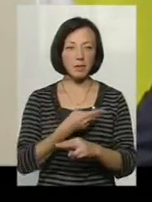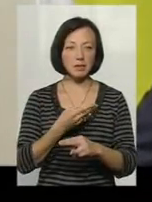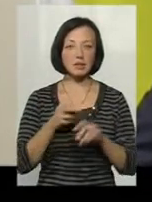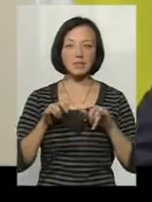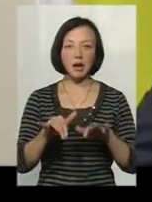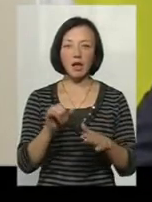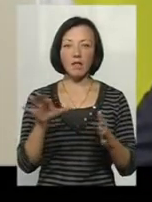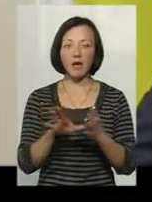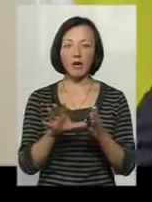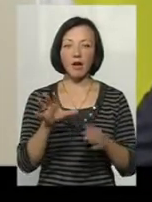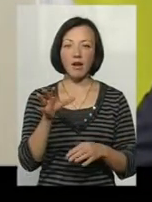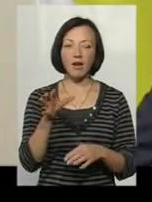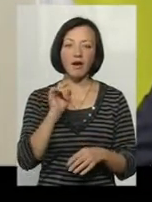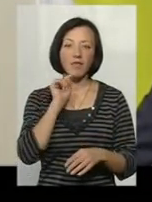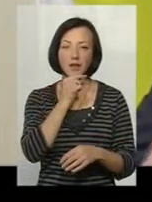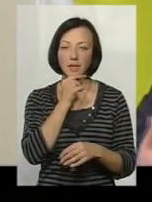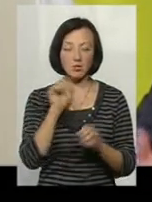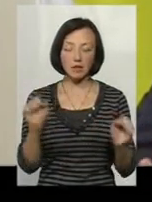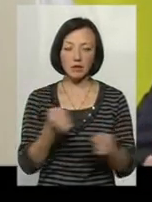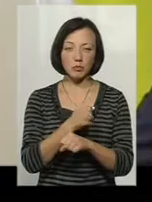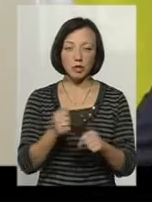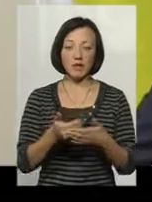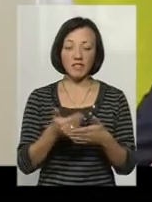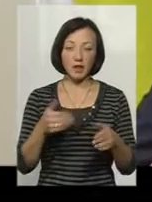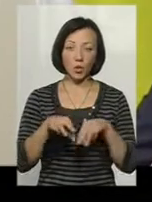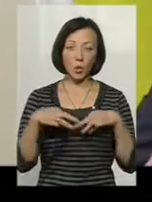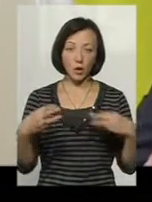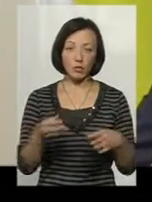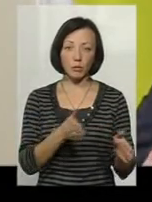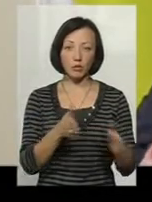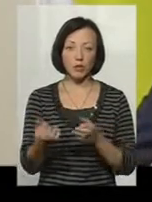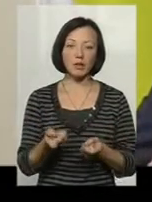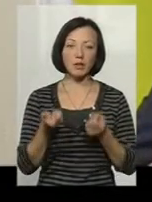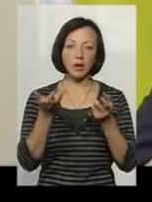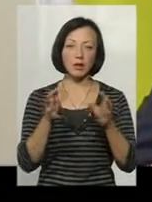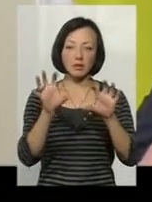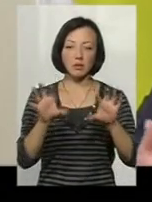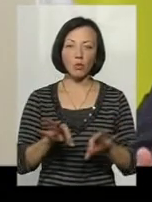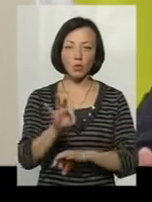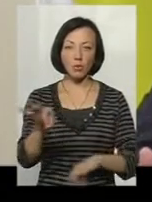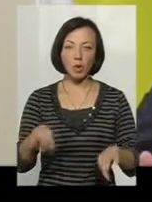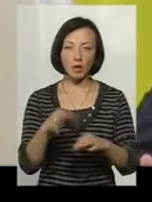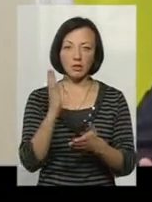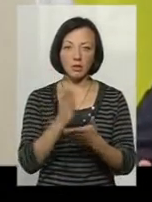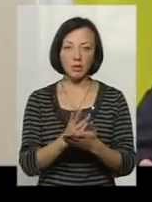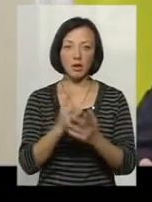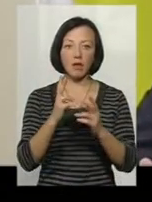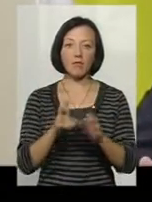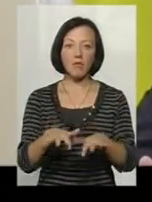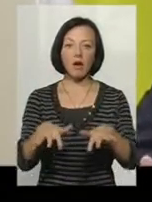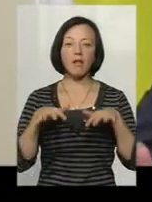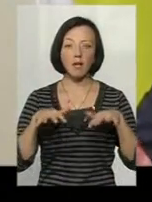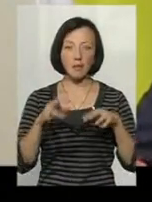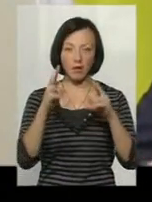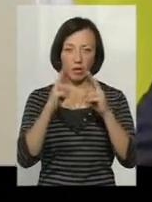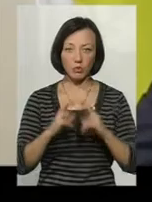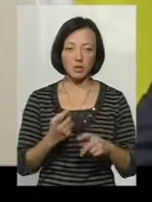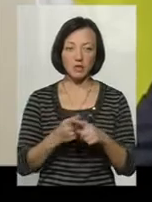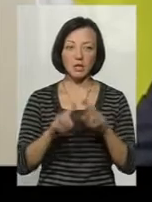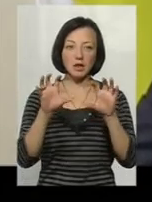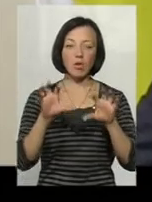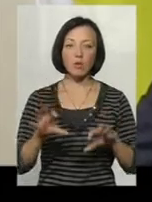заходів енергоефективності неможливо. І тому ми від уряду зараз підготували декілька законопроєктів, які вже знаходяться в парламенті. Це закон